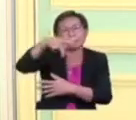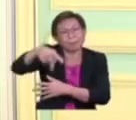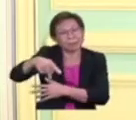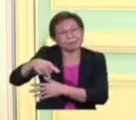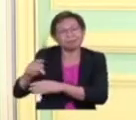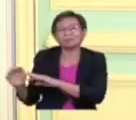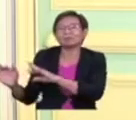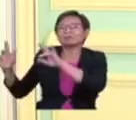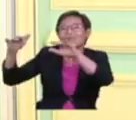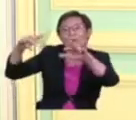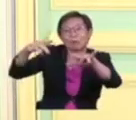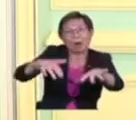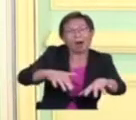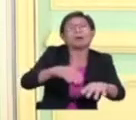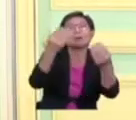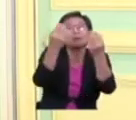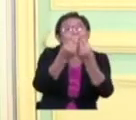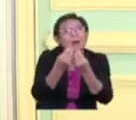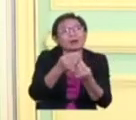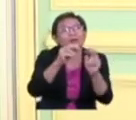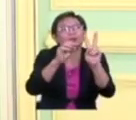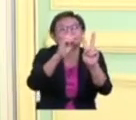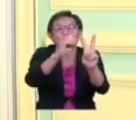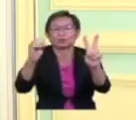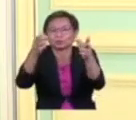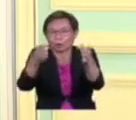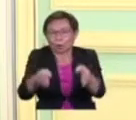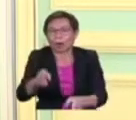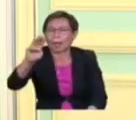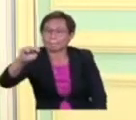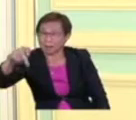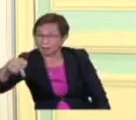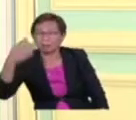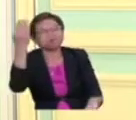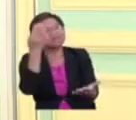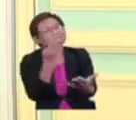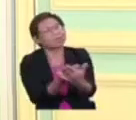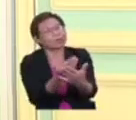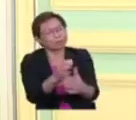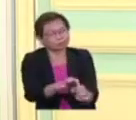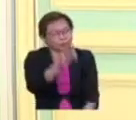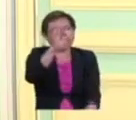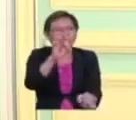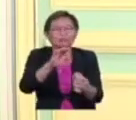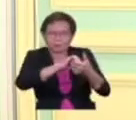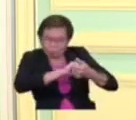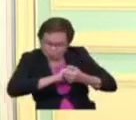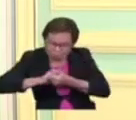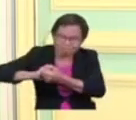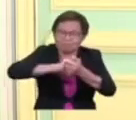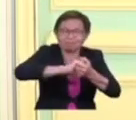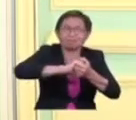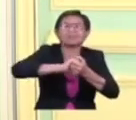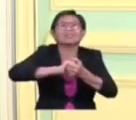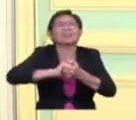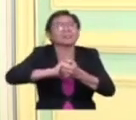yang hadir yaitu seramai 200 orang ini membuktikan semangat kesatuan dalam